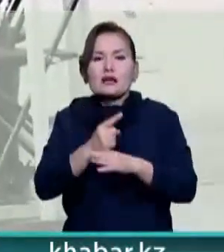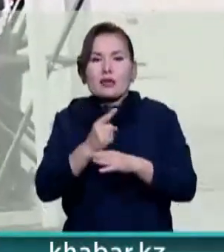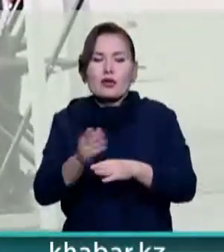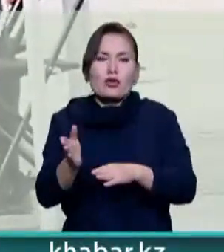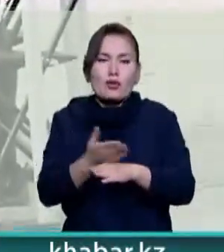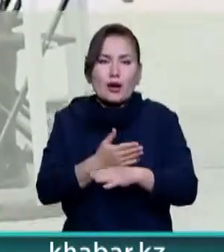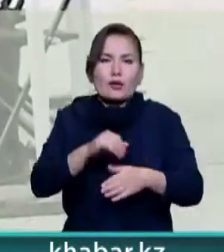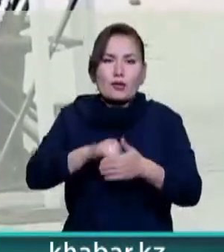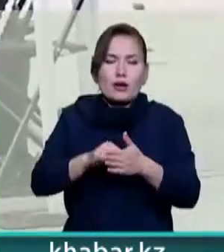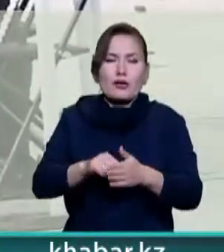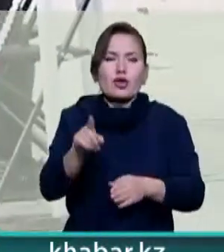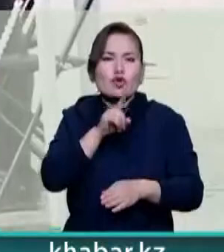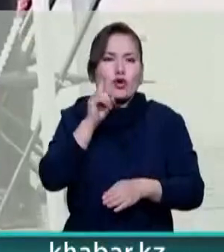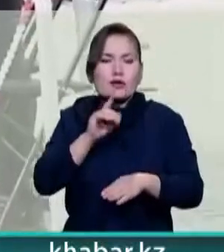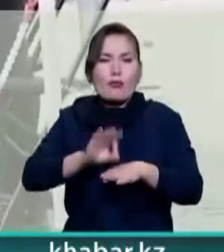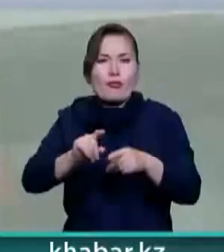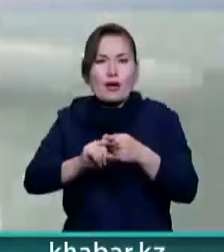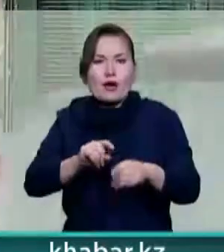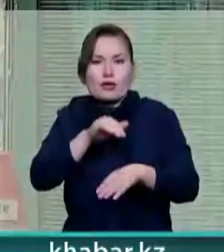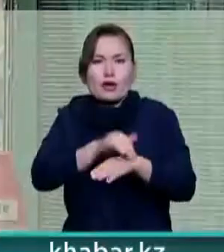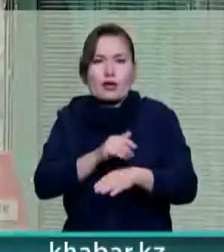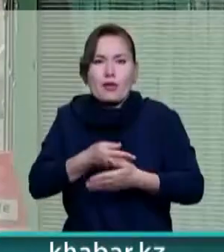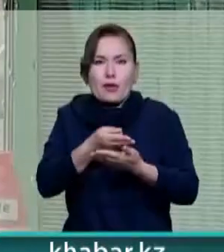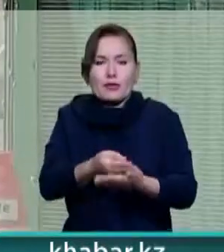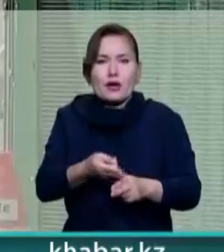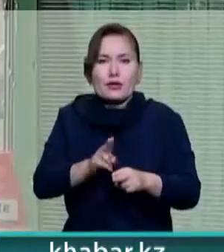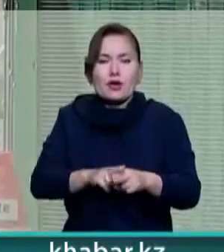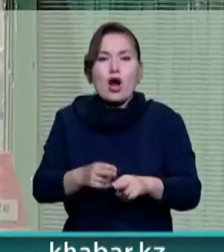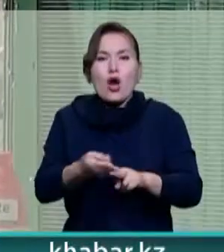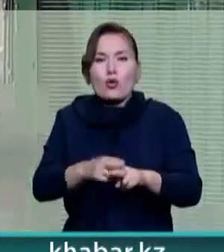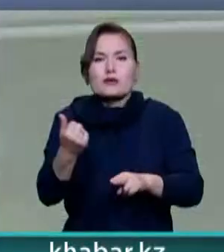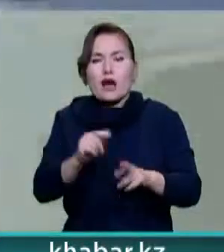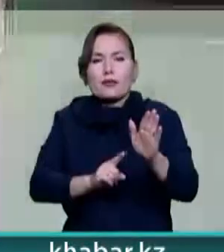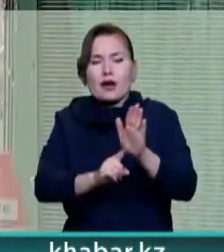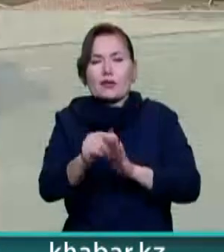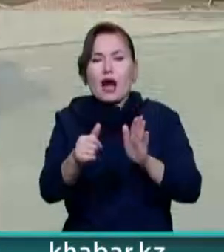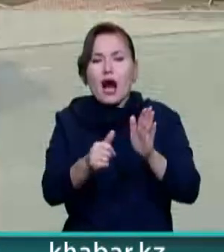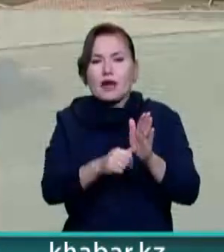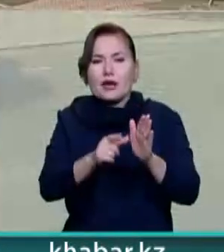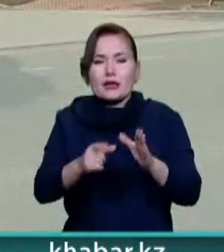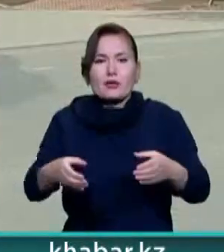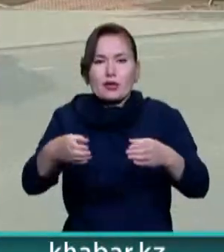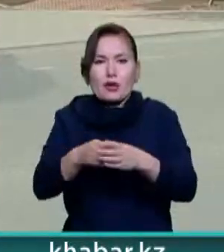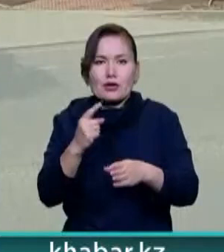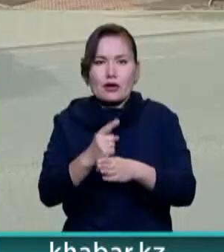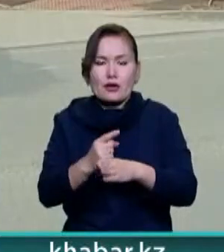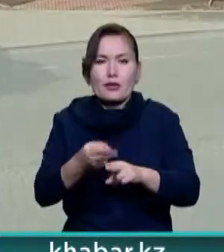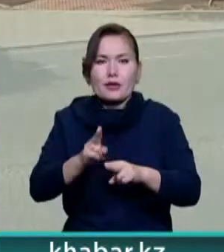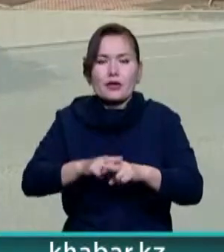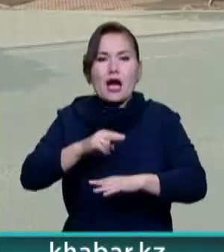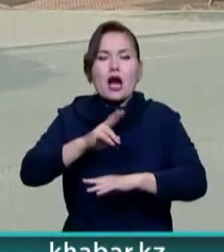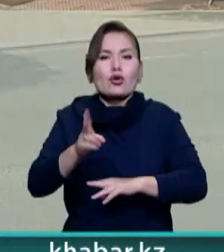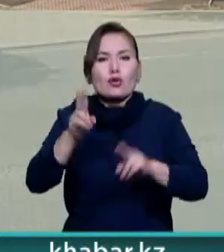арасында жастардың көптігіне алаңдап отыр. Осы аптадан бастап тұрғындарға 6 адамнан артық жиналуға тыйым салынды. Ал